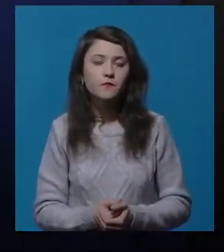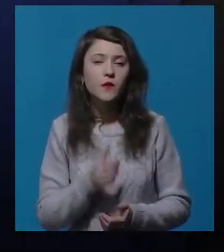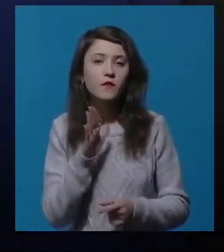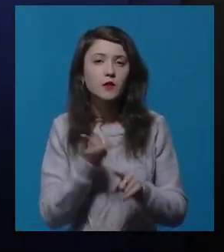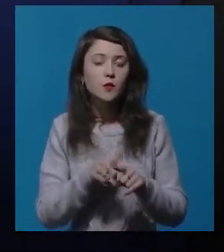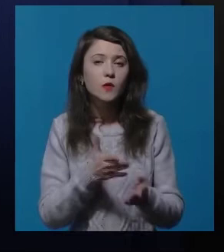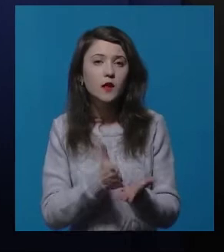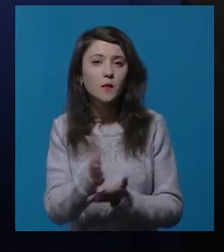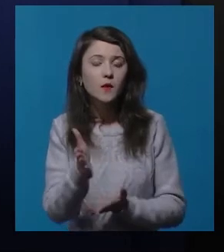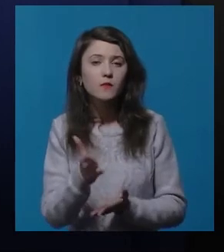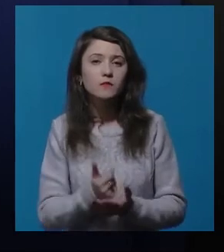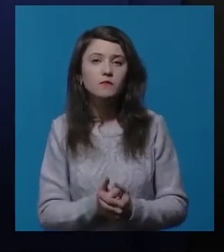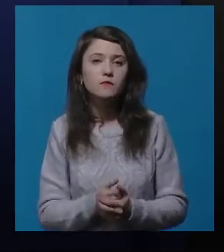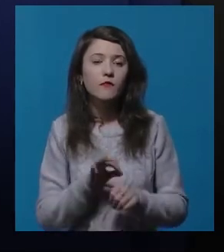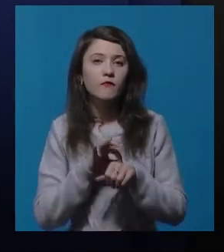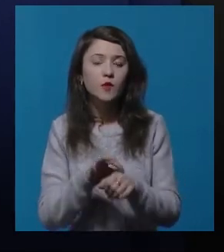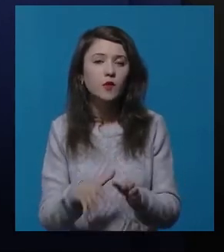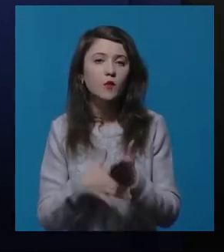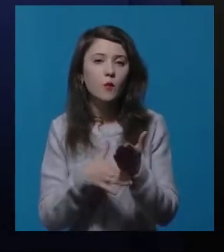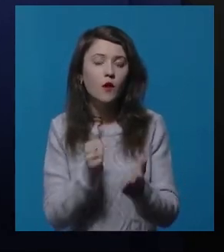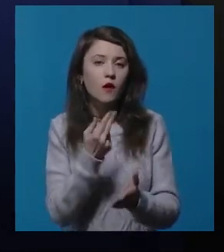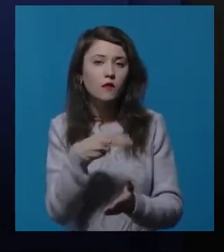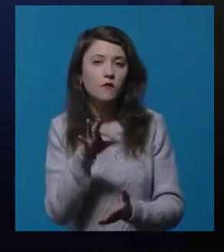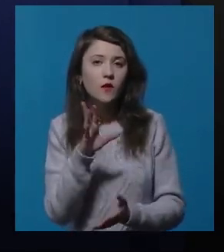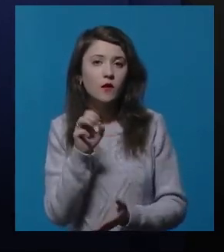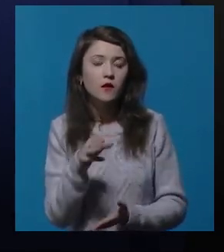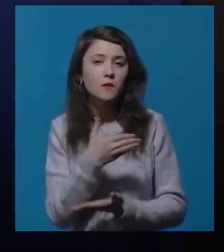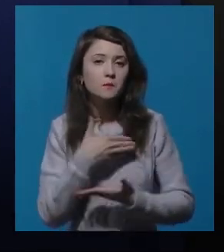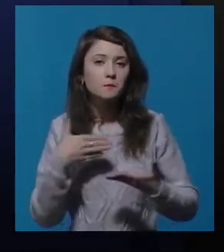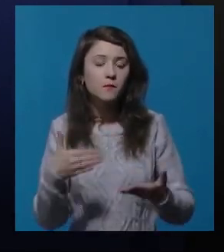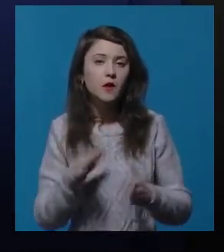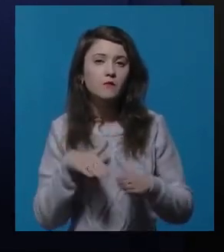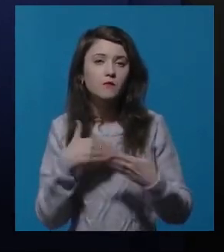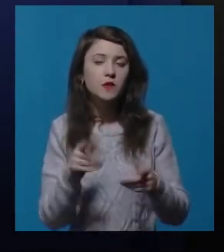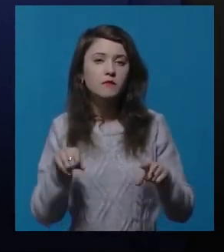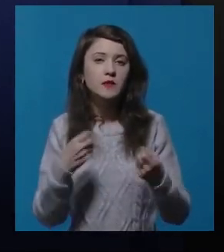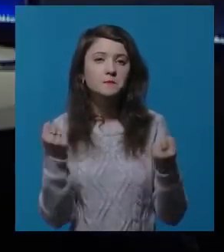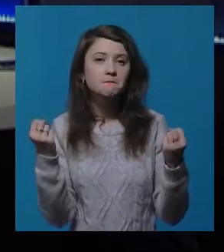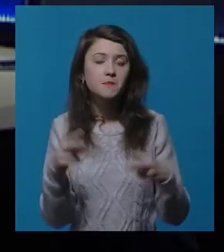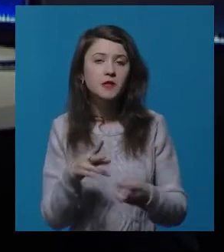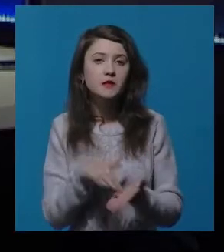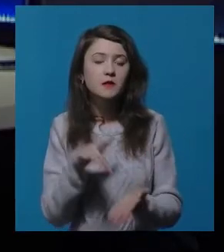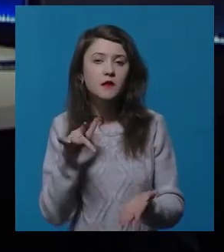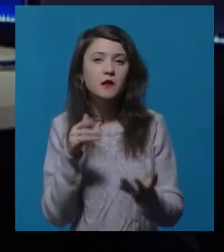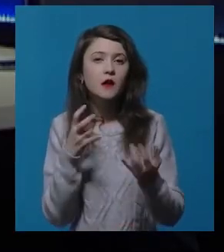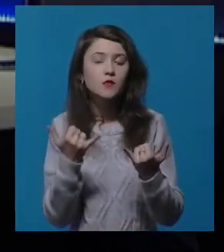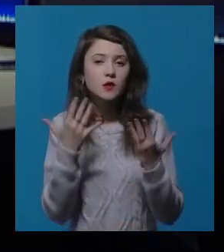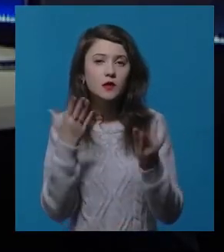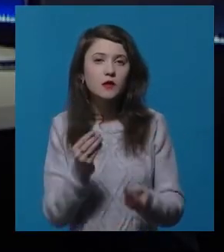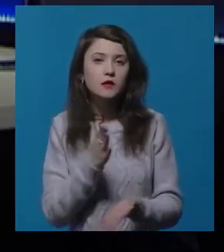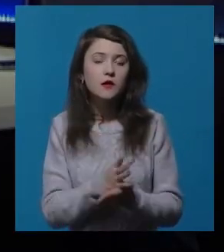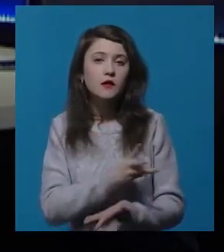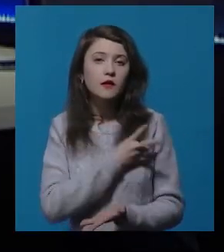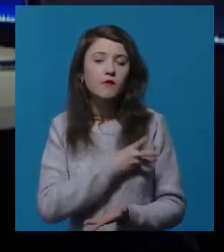напрямку ведуть допомогу адвокати. Ми плануємо створювати відповідні спеціалізовані центри, і на сьогоднішній день є ініціатива,